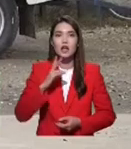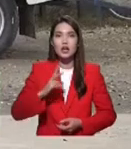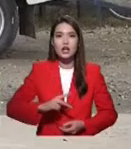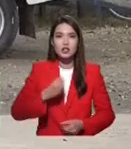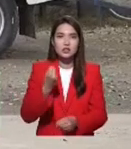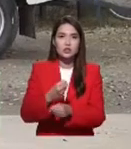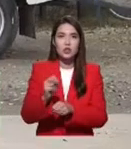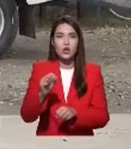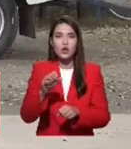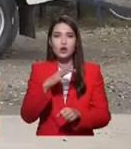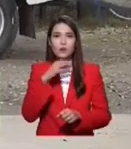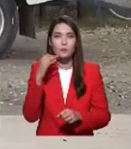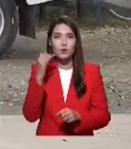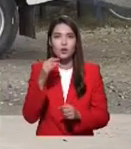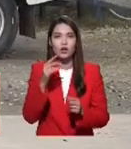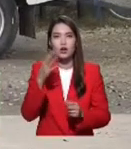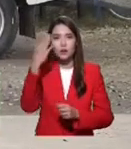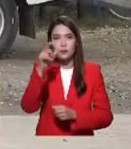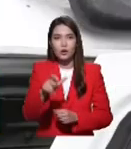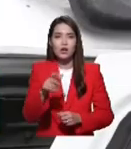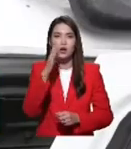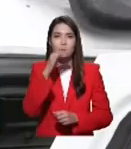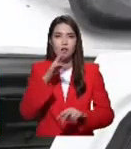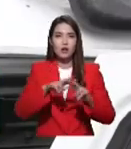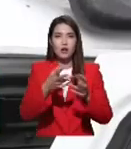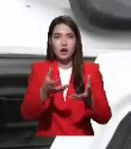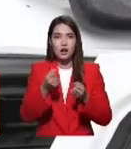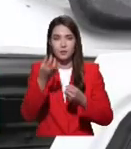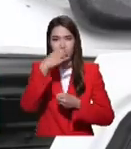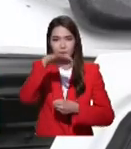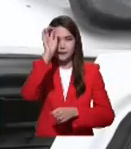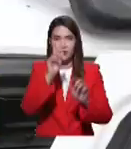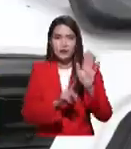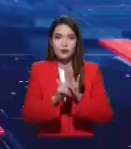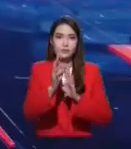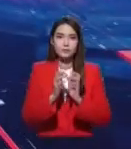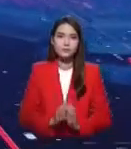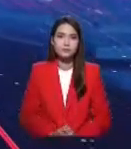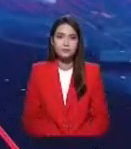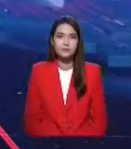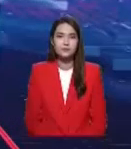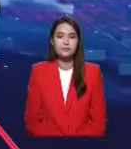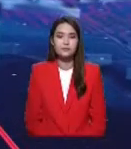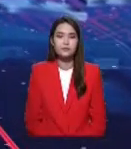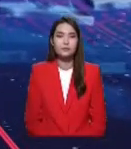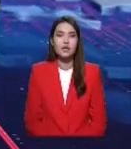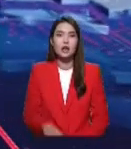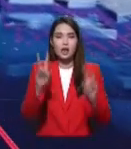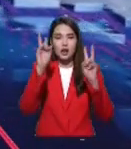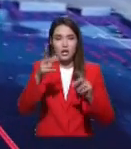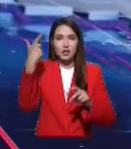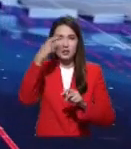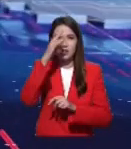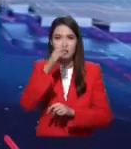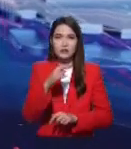зорлық жасады деген күдік келінген өгей әке қамауға алынды, іспен полиция айналысып жатыр. Аталған дерек бойынша